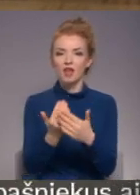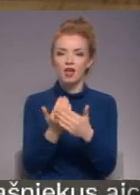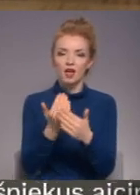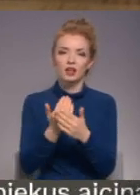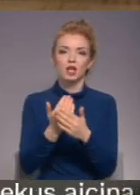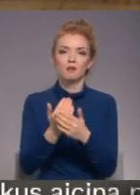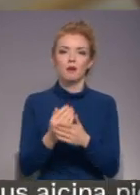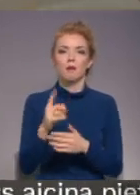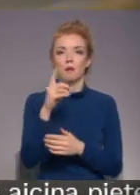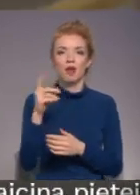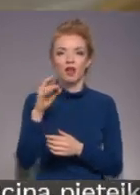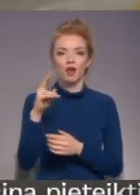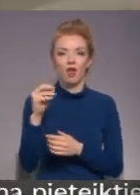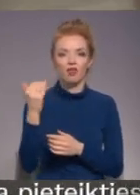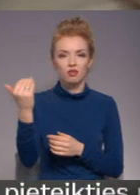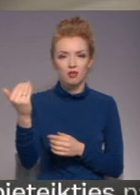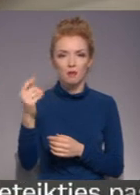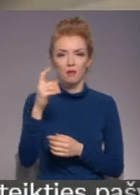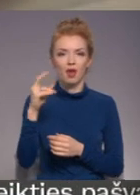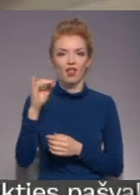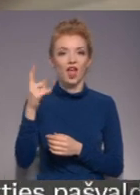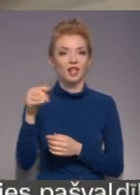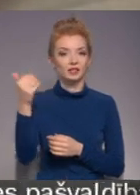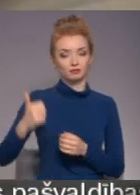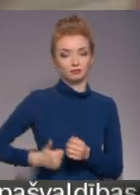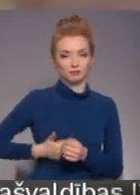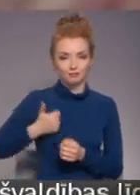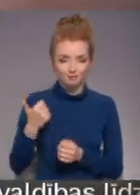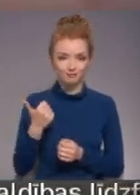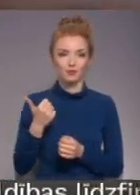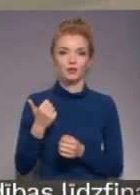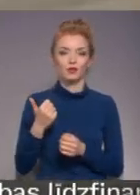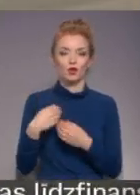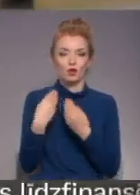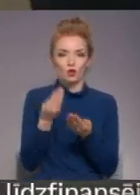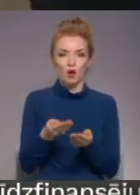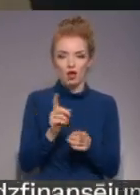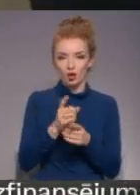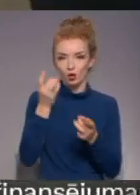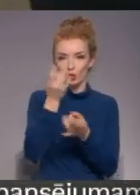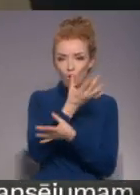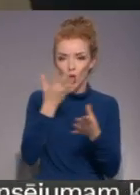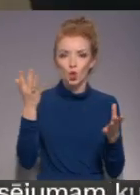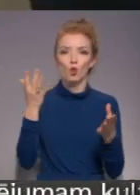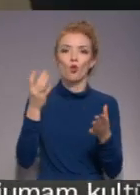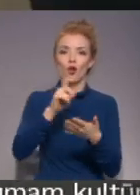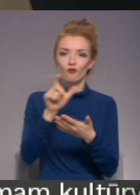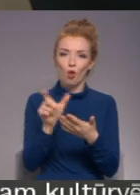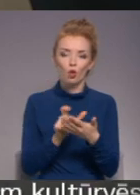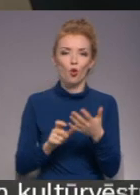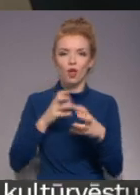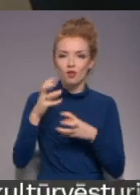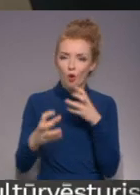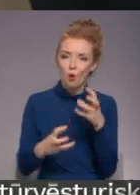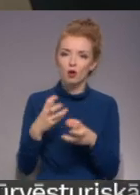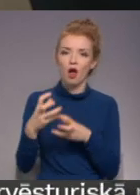piemēram, pēterene, tā ir pēteriņu piederoša pļava. Tas dod ne tikai kultūrai, bet arī folklorai,